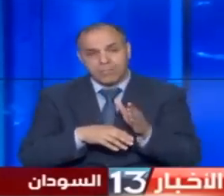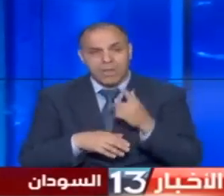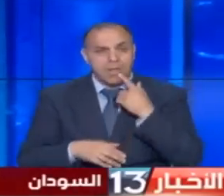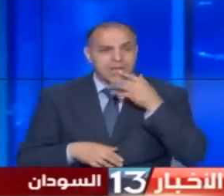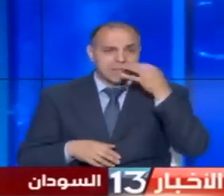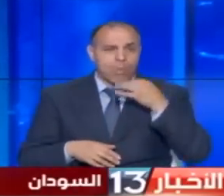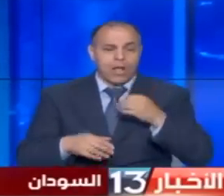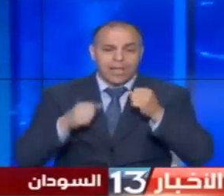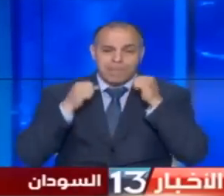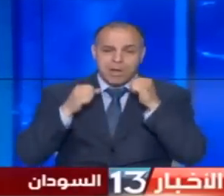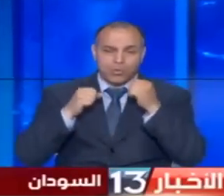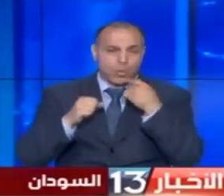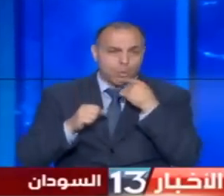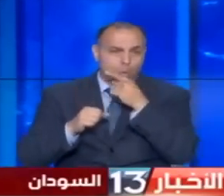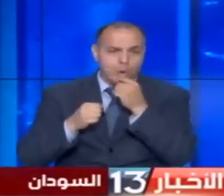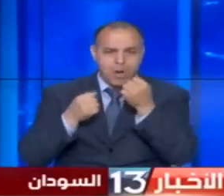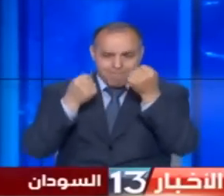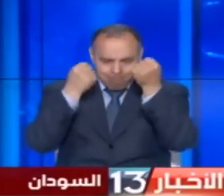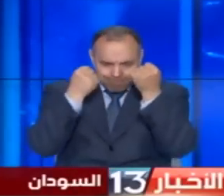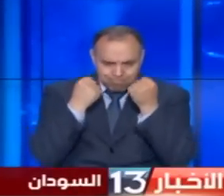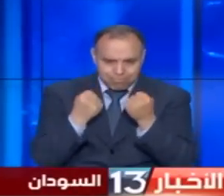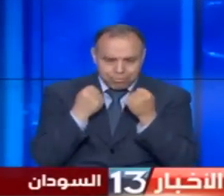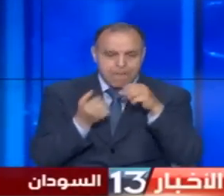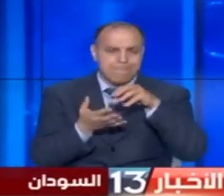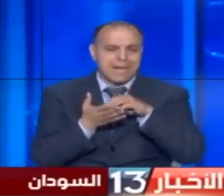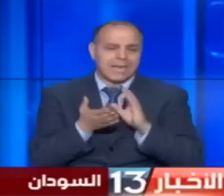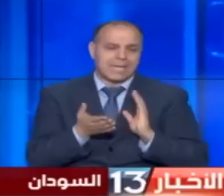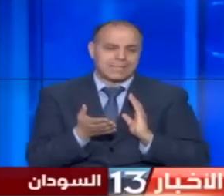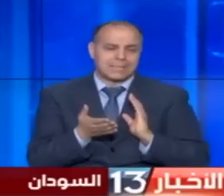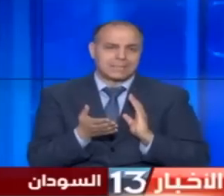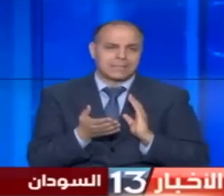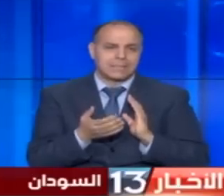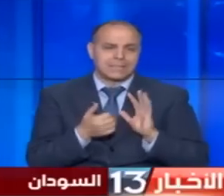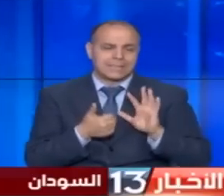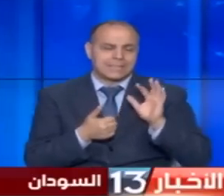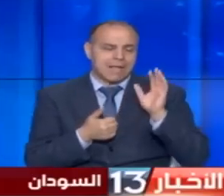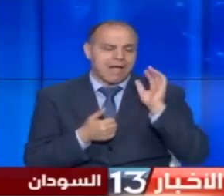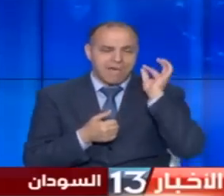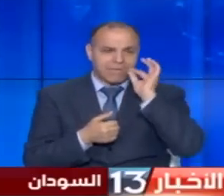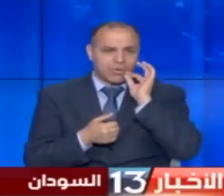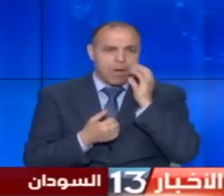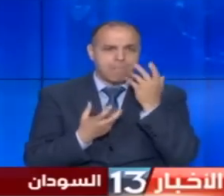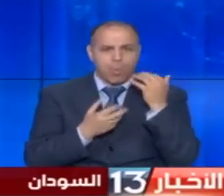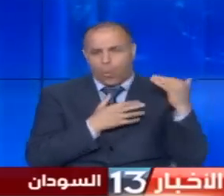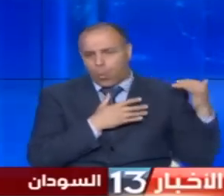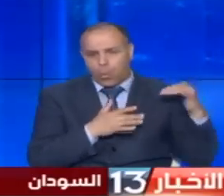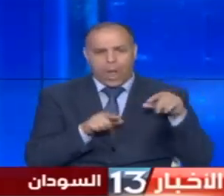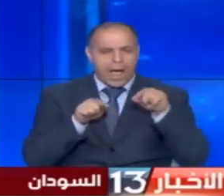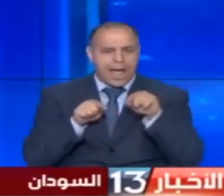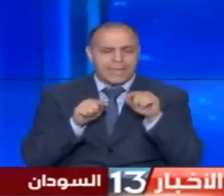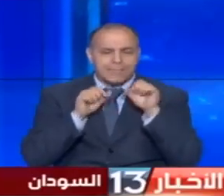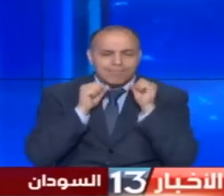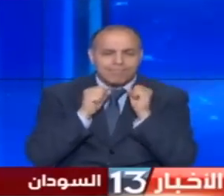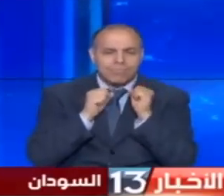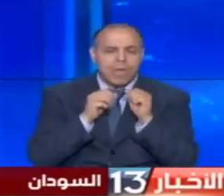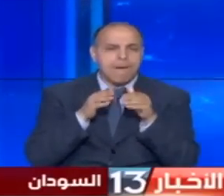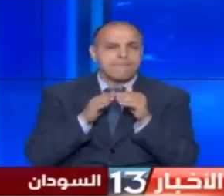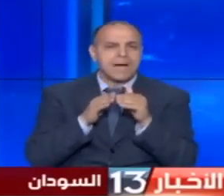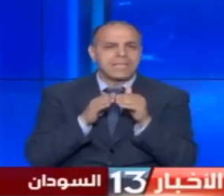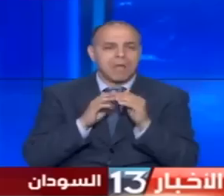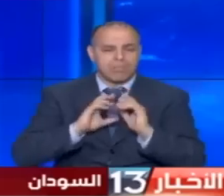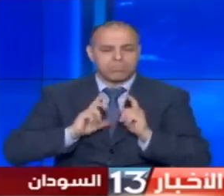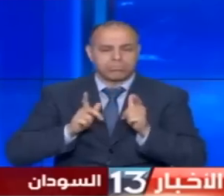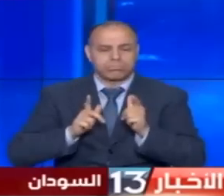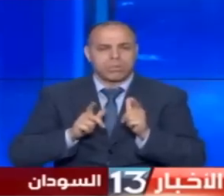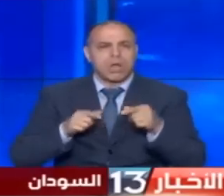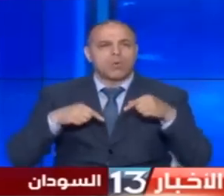المحتجون الذين يرابطون امام هذا المقر منذ السادس من ابريل بتكثيف حراكهم لتحقيق مطلب نقل السلطه